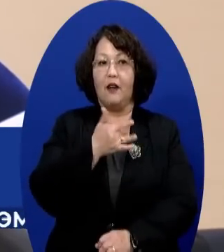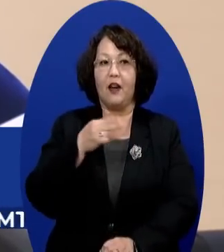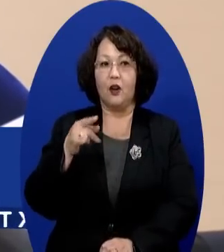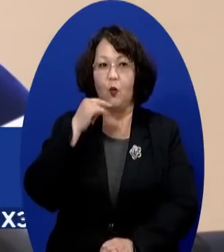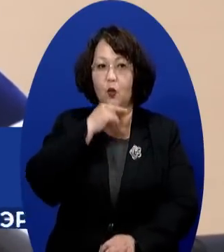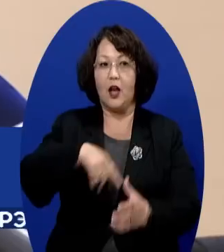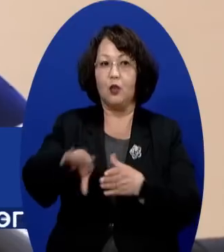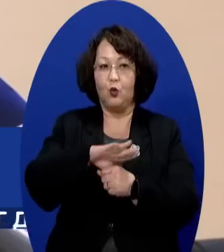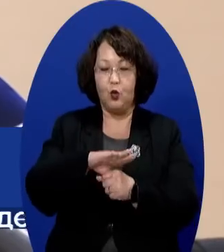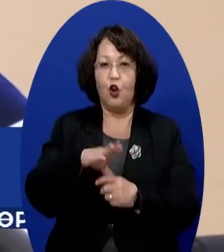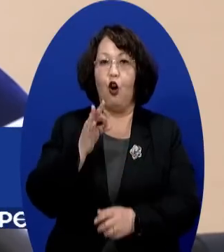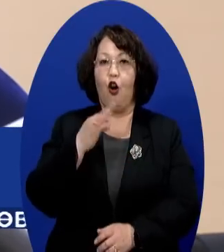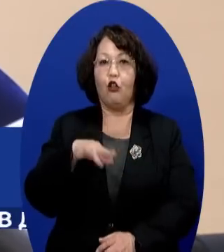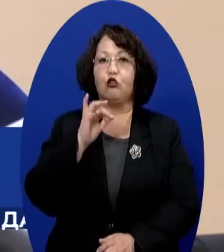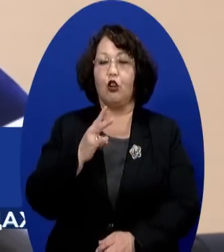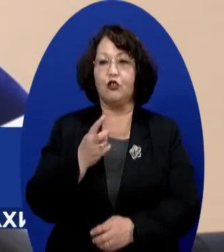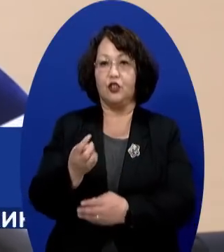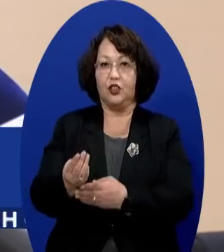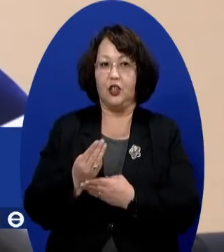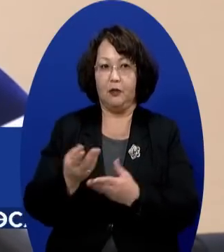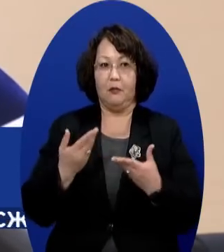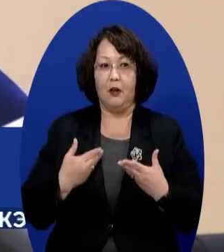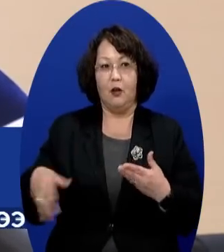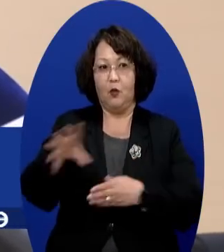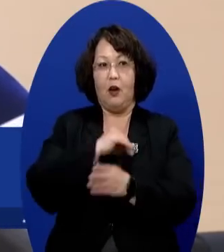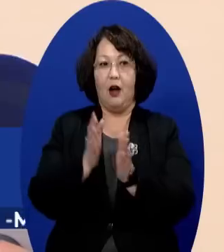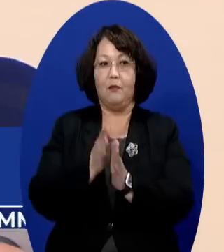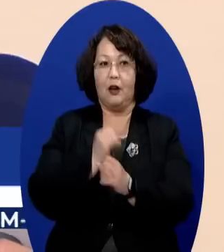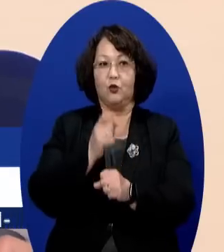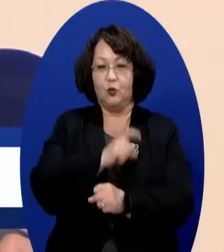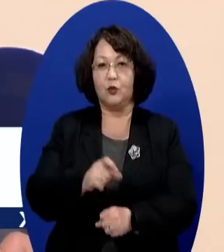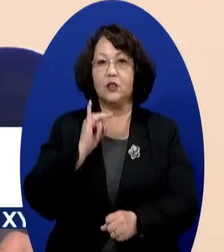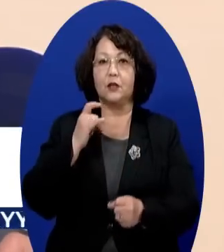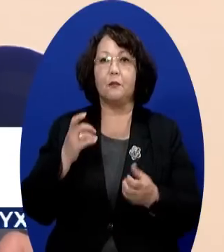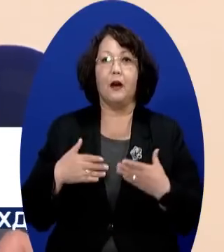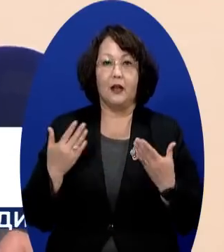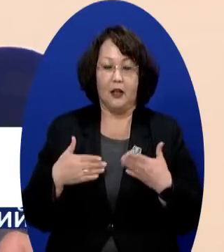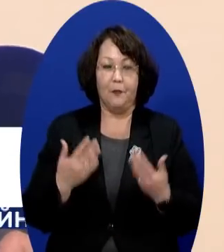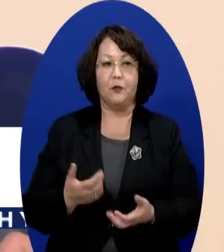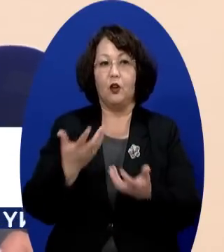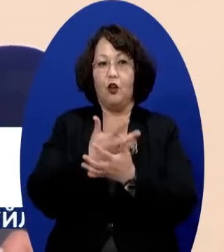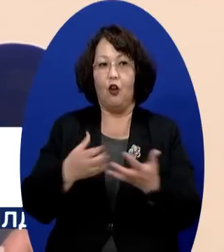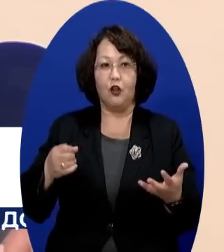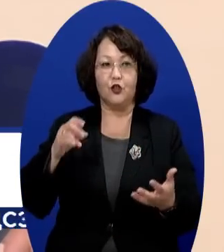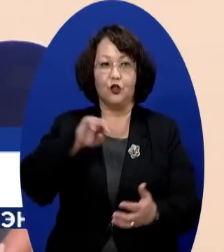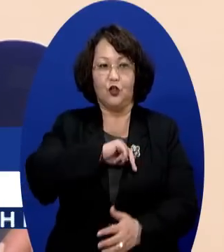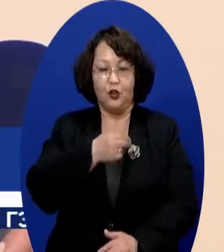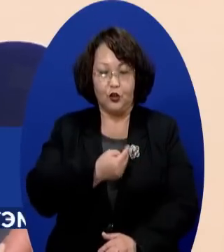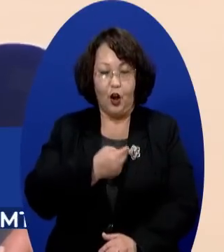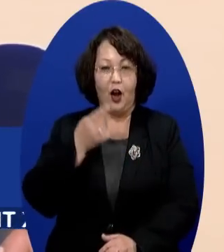удангоор шагнууллаа. Тийм хамт олондоо их баярлж байна. Олон одоо эрд зэрэгтэй олон баатарлаг